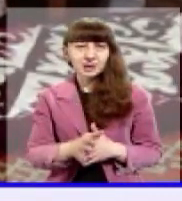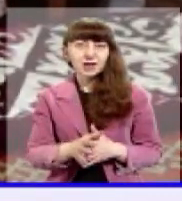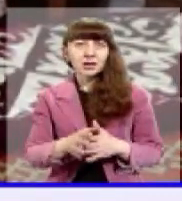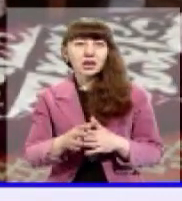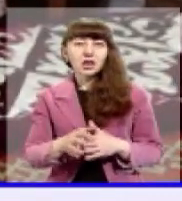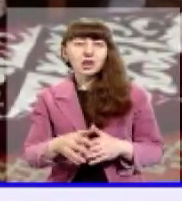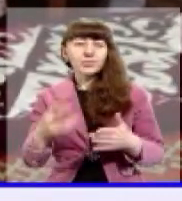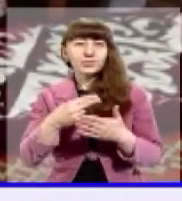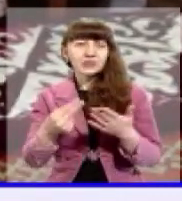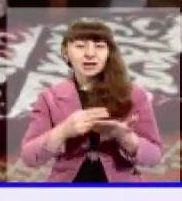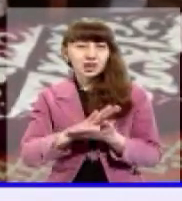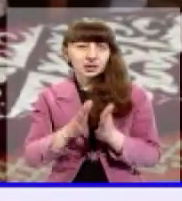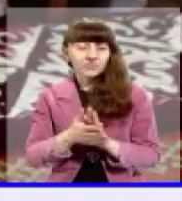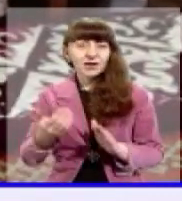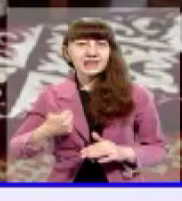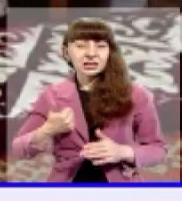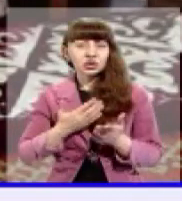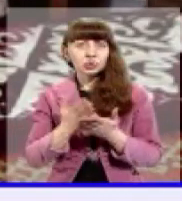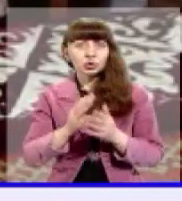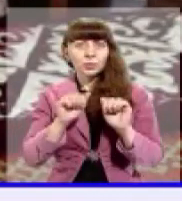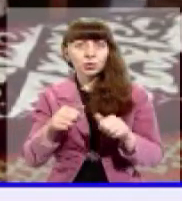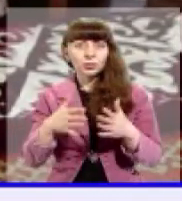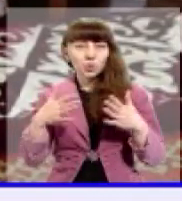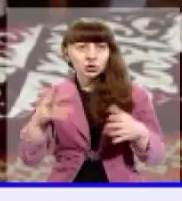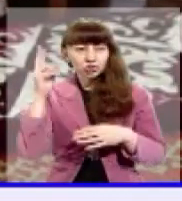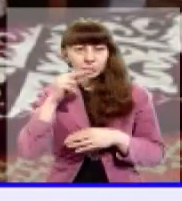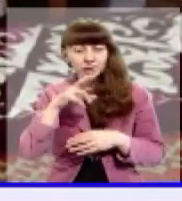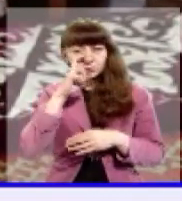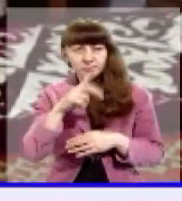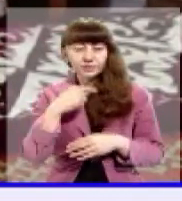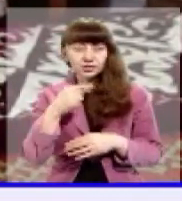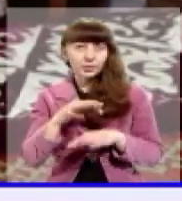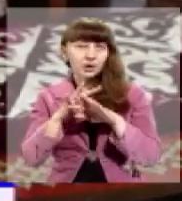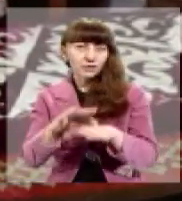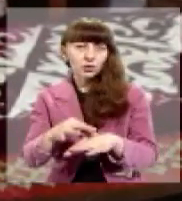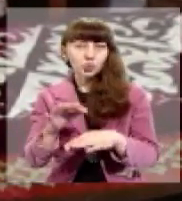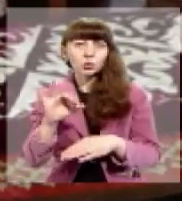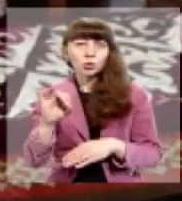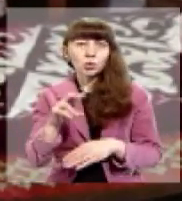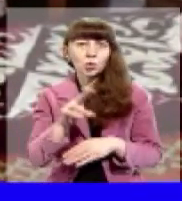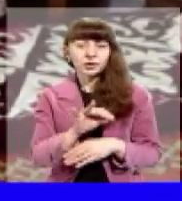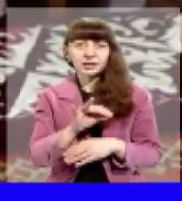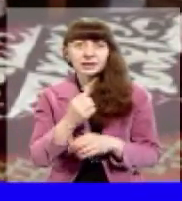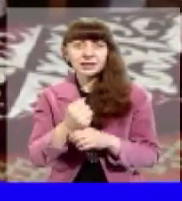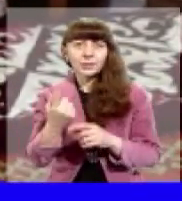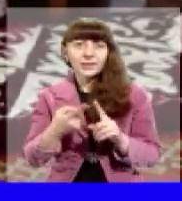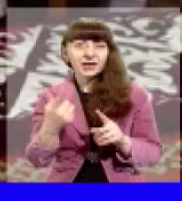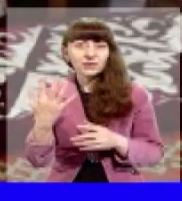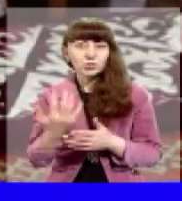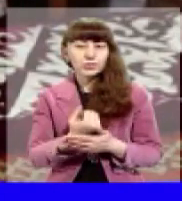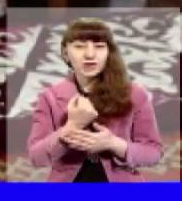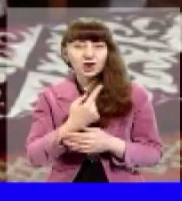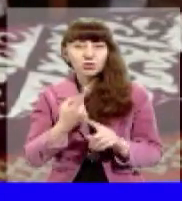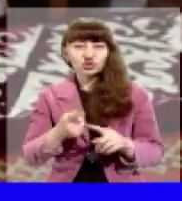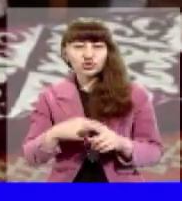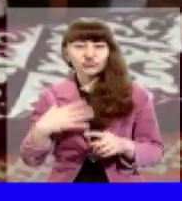смогут больше и глубже изучать государственный язык. Здесь уже проходят уроки, а слушатели делают первые успехи. В то же время очень важно